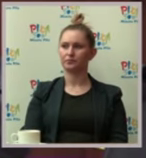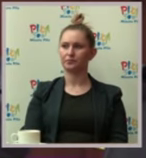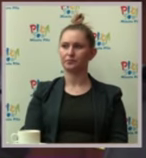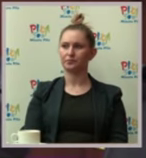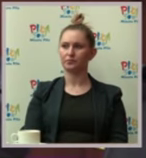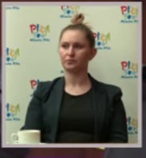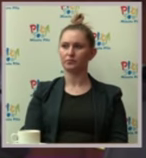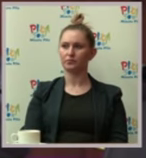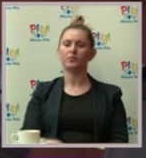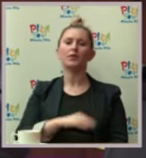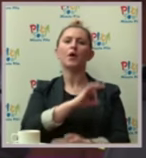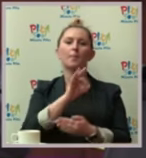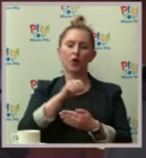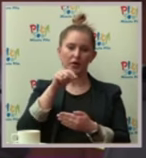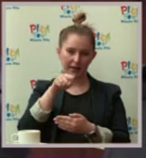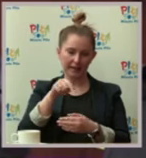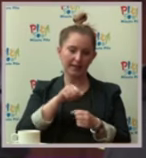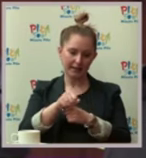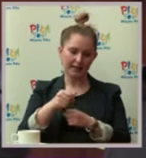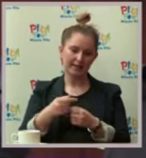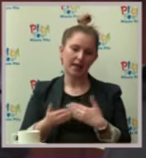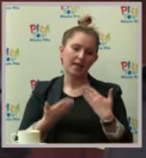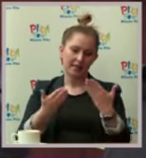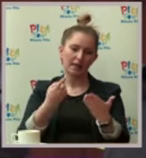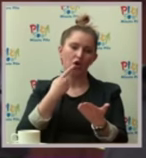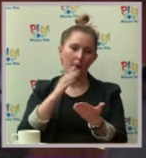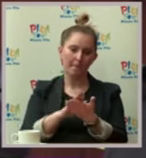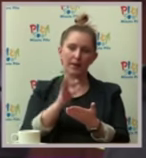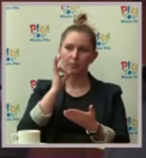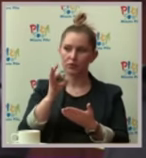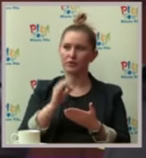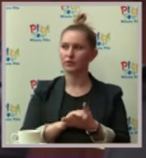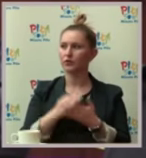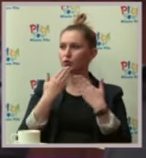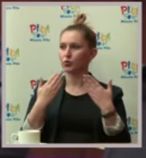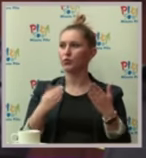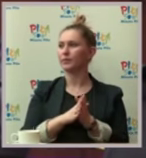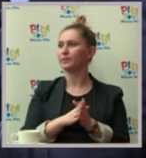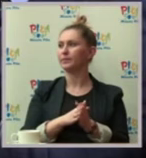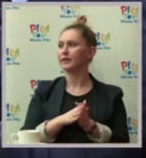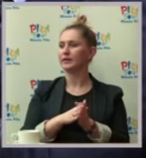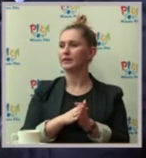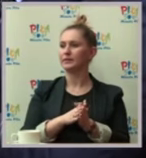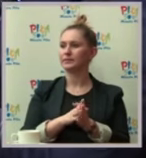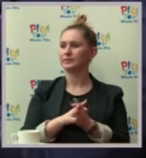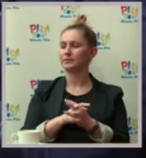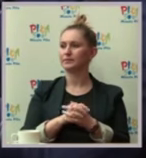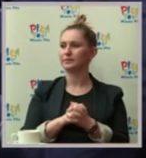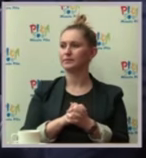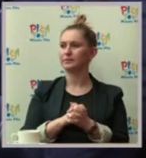Projekt ten został jednogłośnie zaopiniowany pozytywnie. Dziękuję. Dziękuję bardzo. Proszę o...